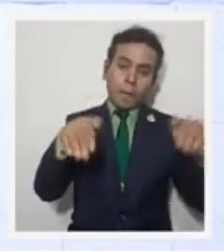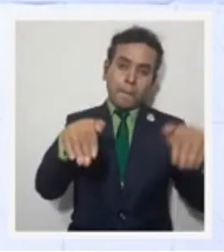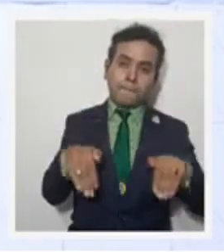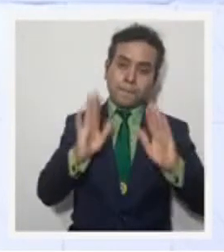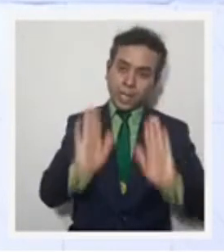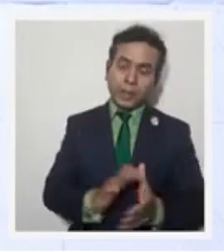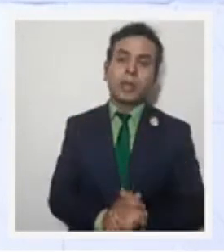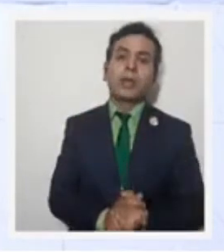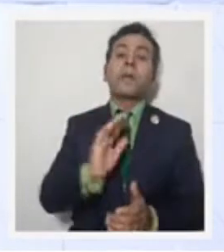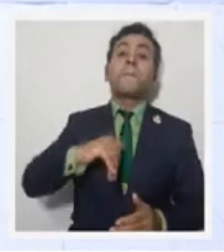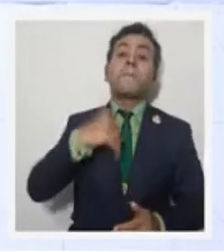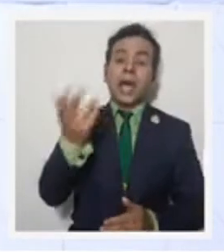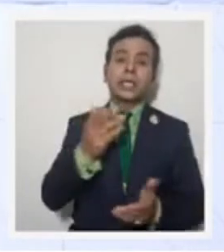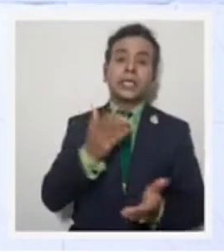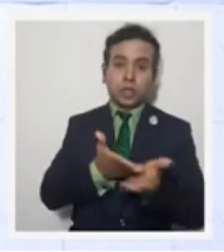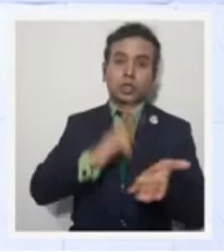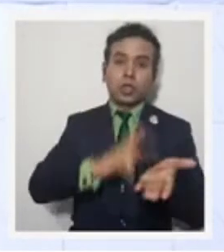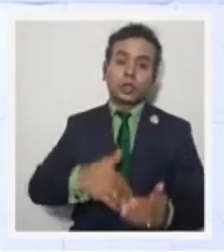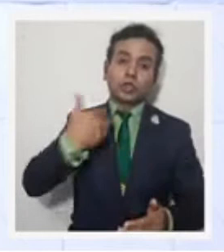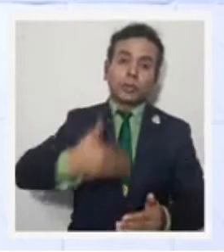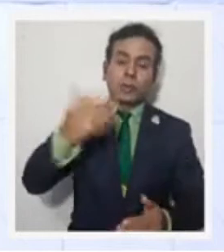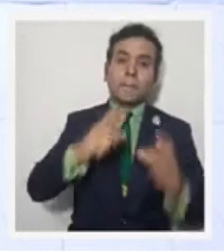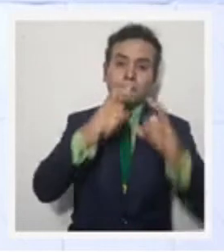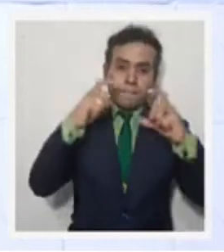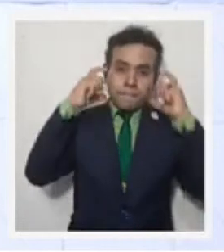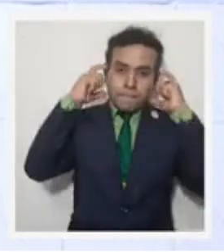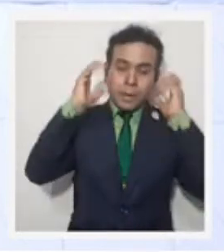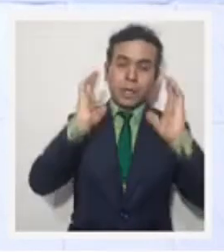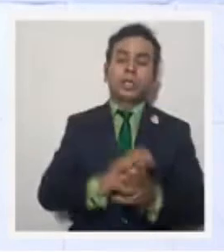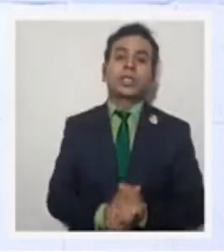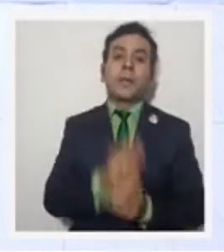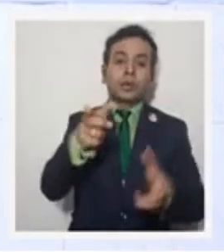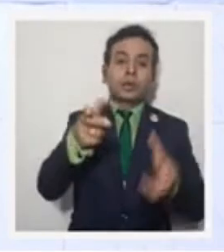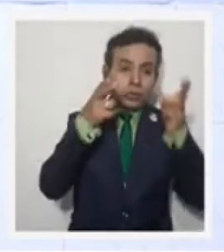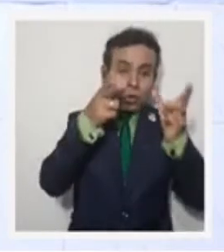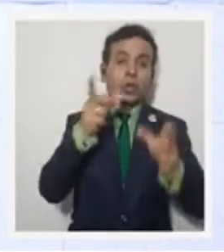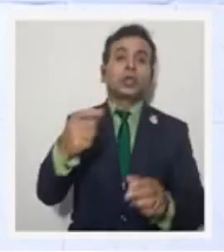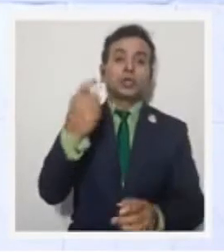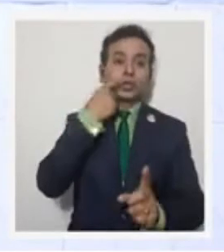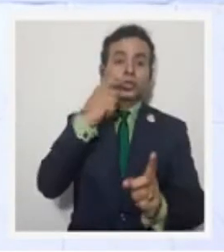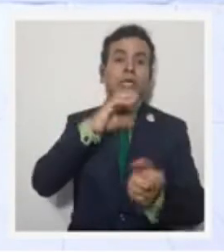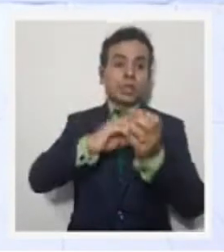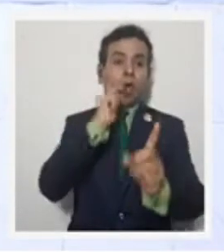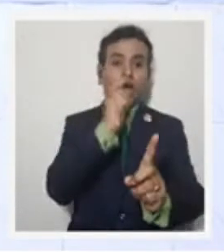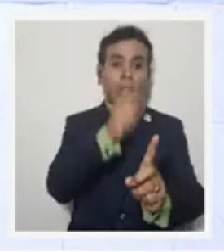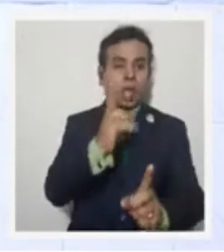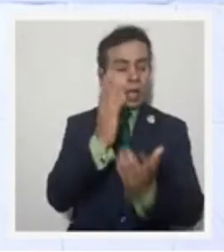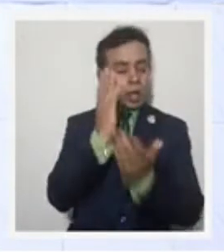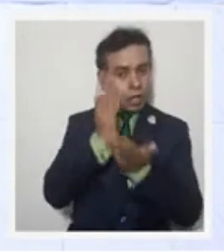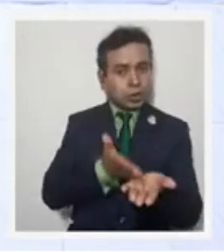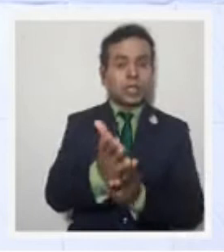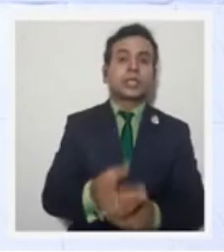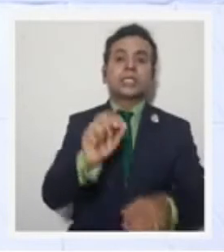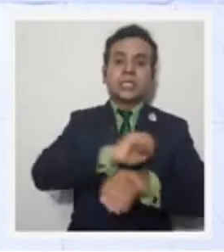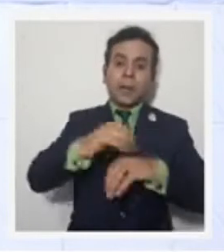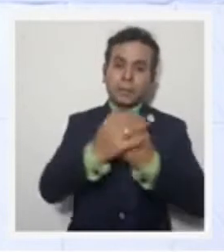জরুরি প্রয়োজন ছাড়া ঘরের বাইরে বের হবেন না, মাস্ক ব্যবহার করুন, সবসময় মাস্ক ব্যবহার করুন, কোয়ারেন্টাইনের যা নিয়ম আছে এই নিয়মগুলো আপনারা